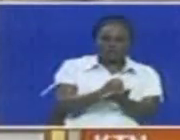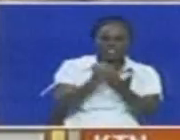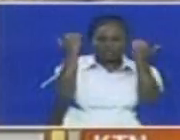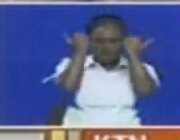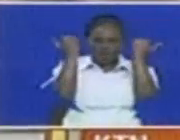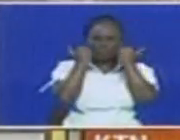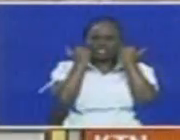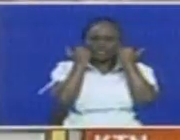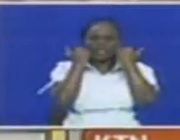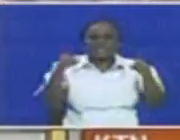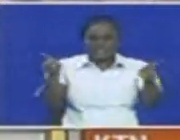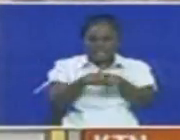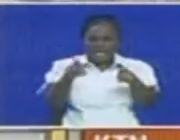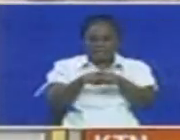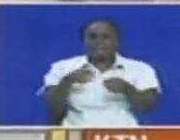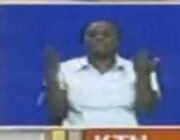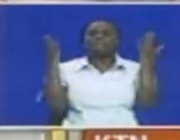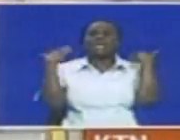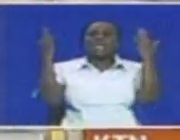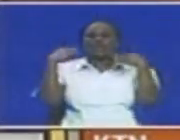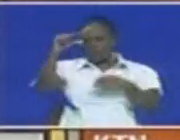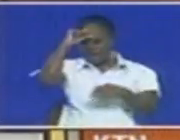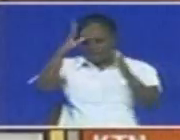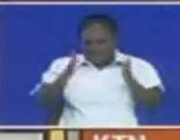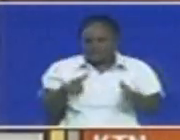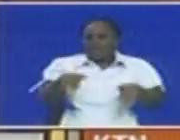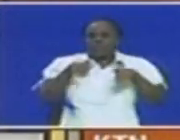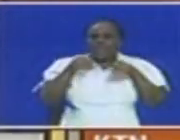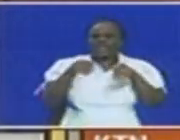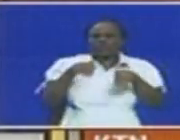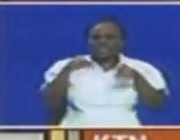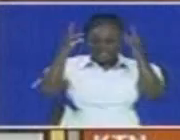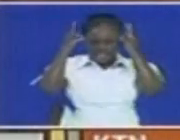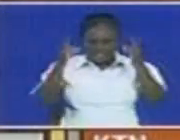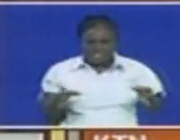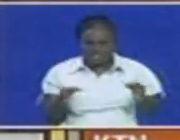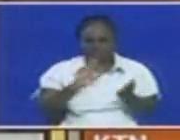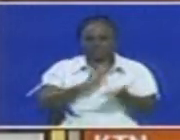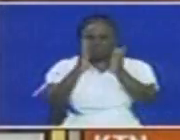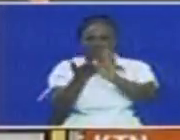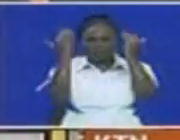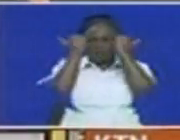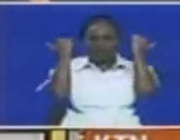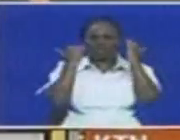ya rufaa. Naye gavana wa Meru Peter Munya anasubiri kesi iliyowasilishwa katika mahakama ya